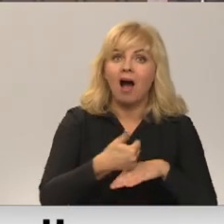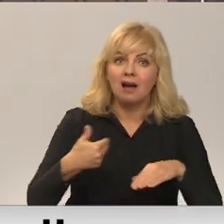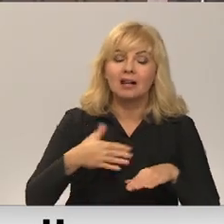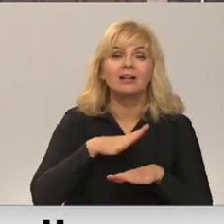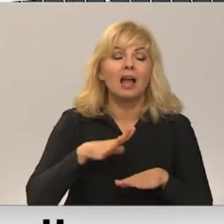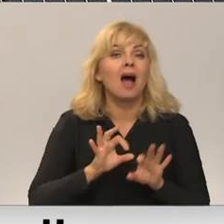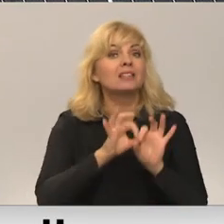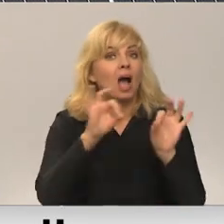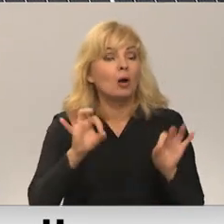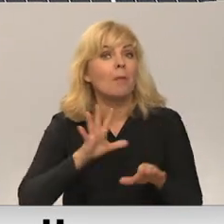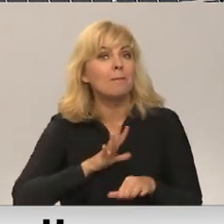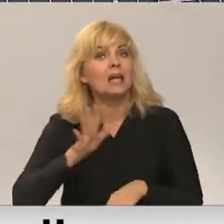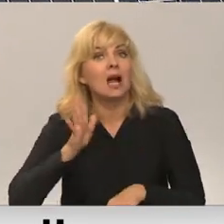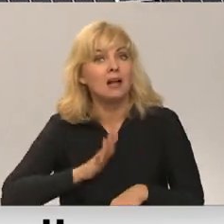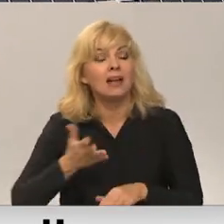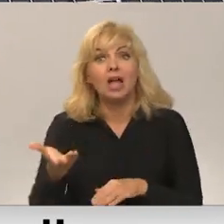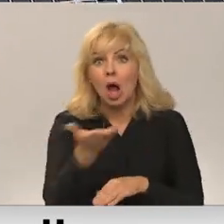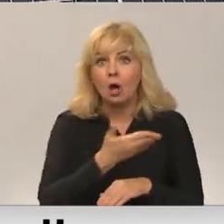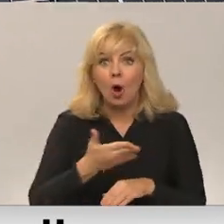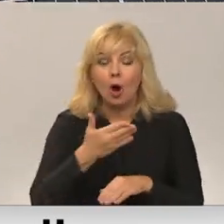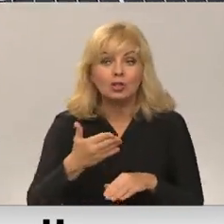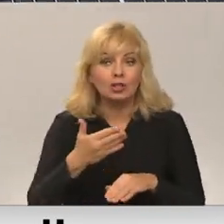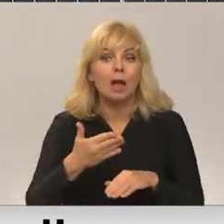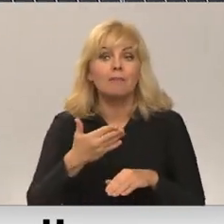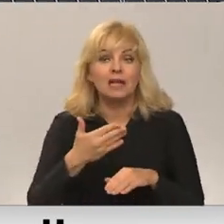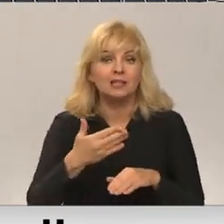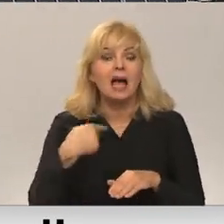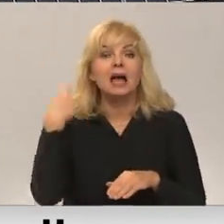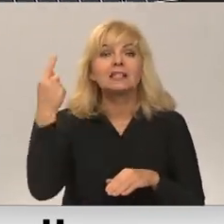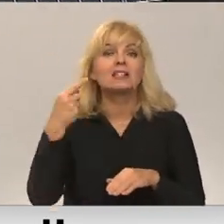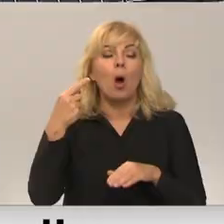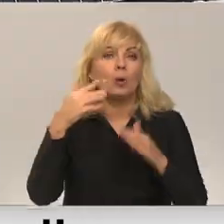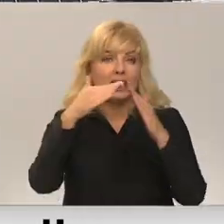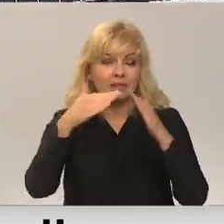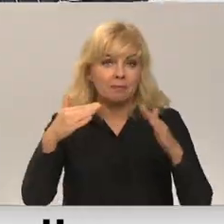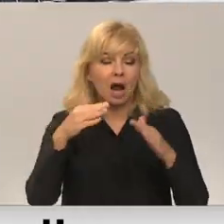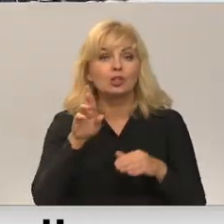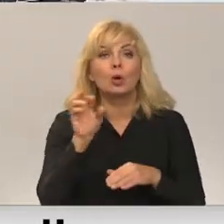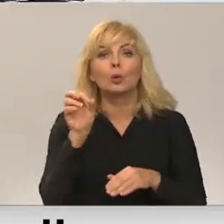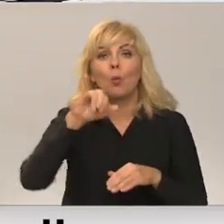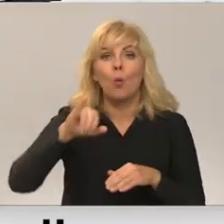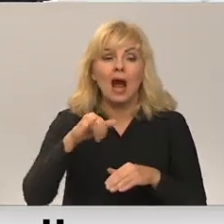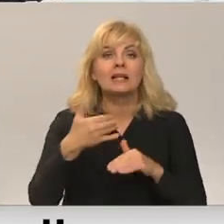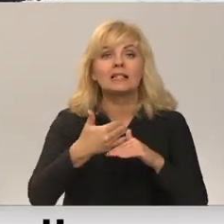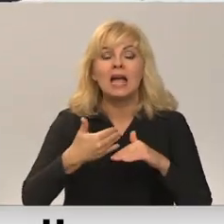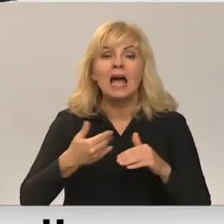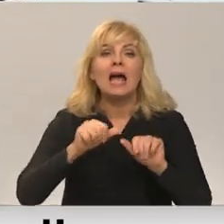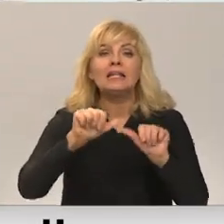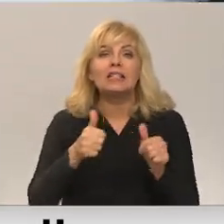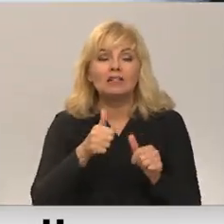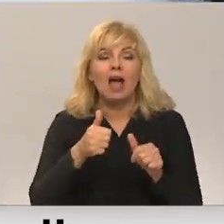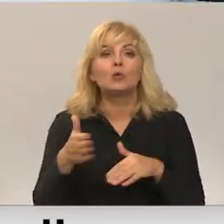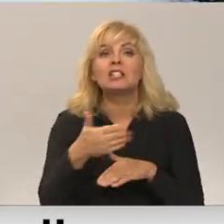cerēts. Kurzemes lielākais saules paneļu parks atrodas Rojā, un to pirms gada izveidoja zivju pārstrādes